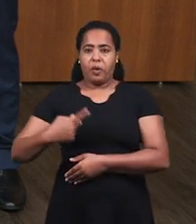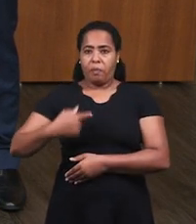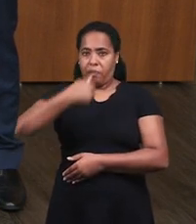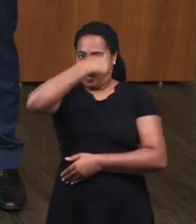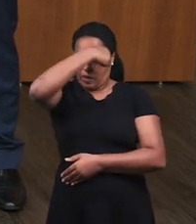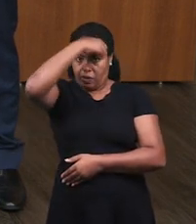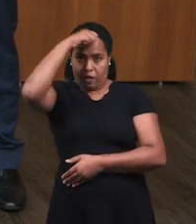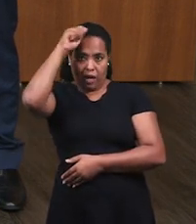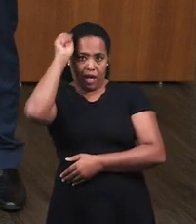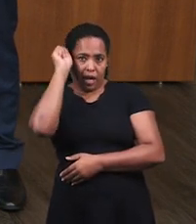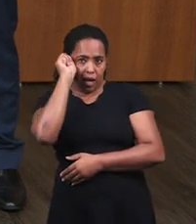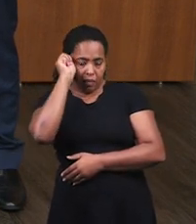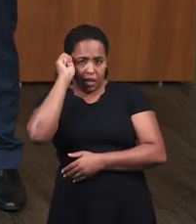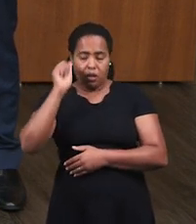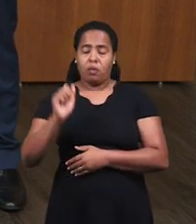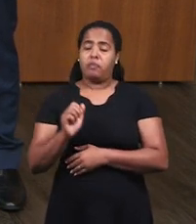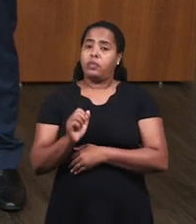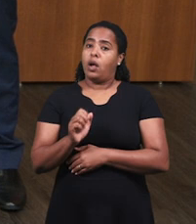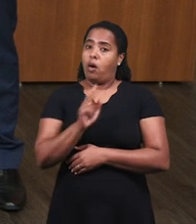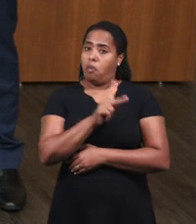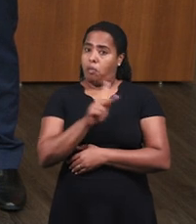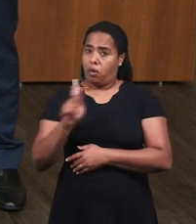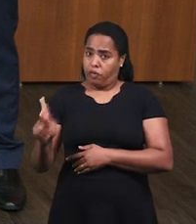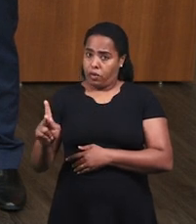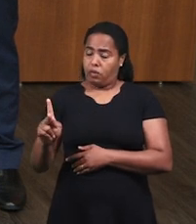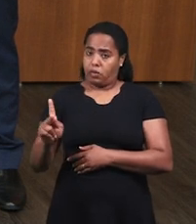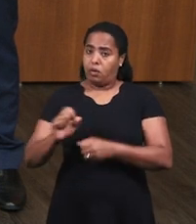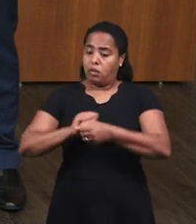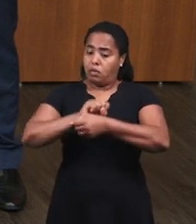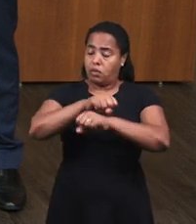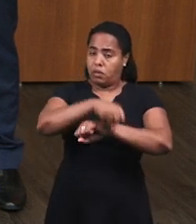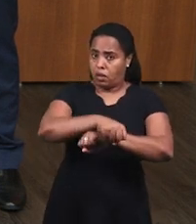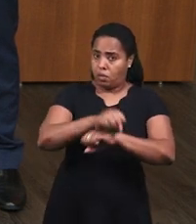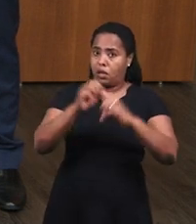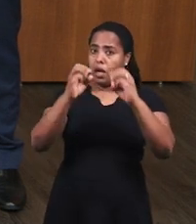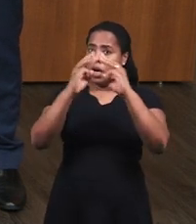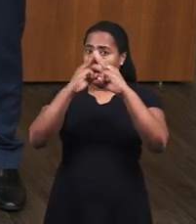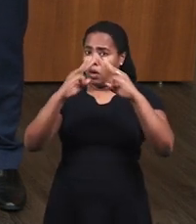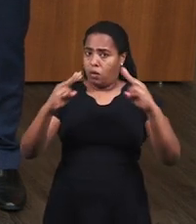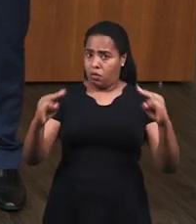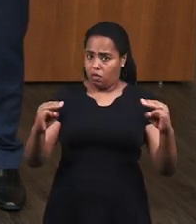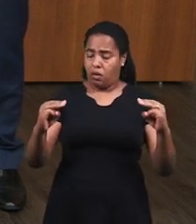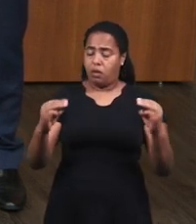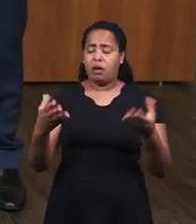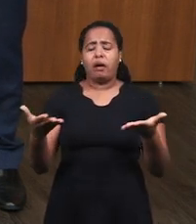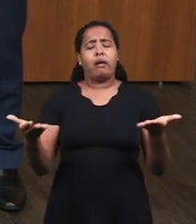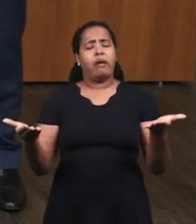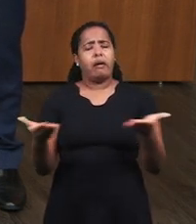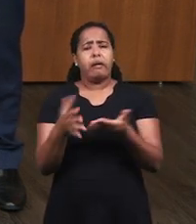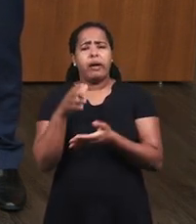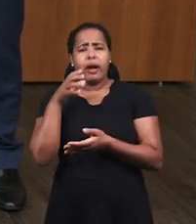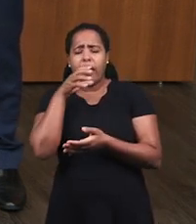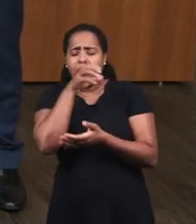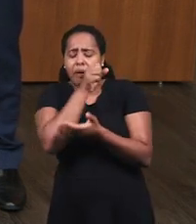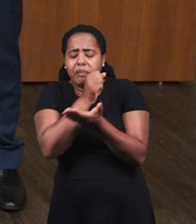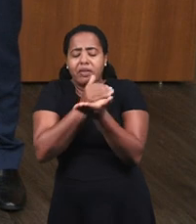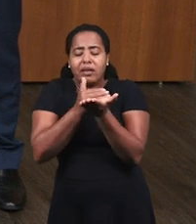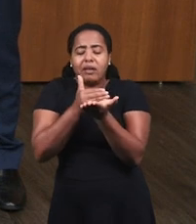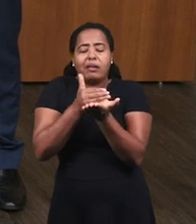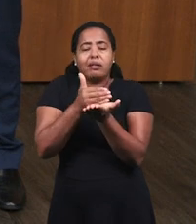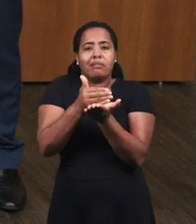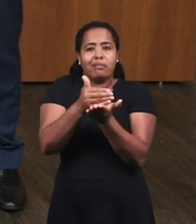Лопеса. Он профессор семинаров в Маханаиме. И